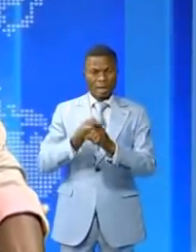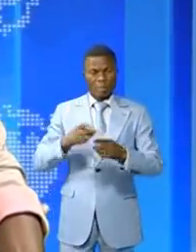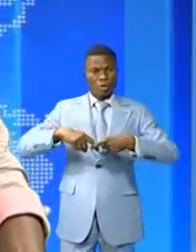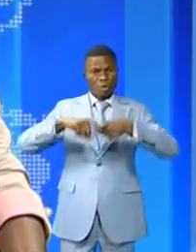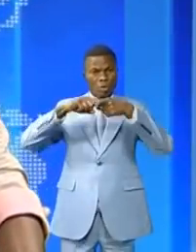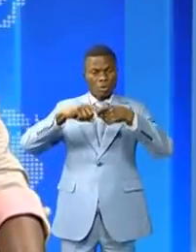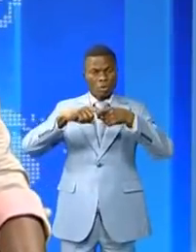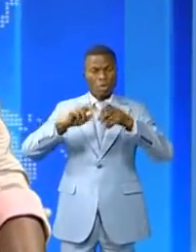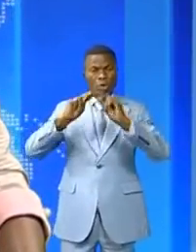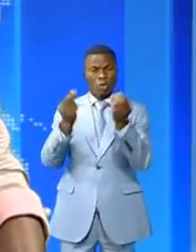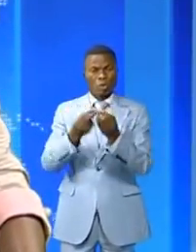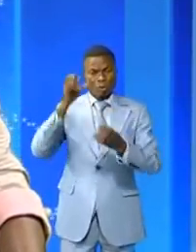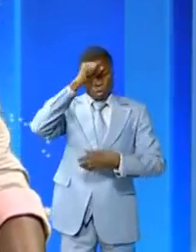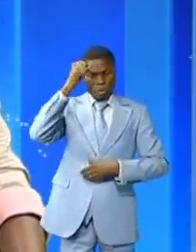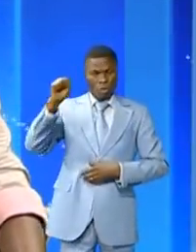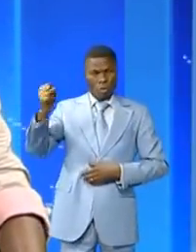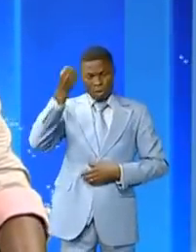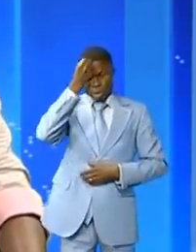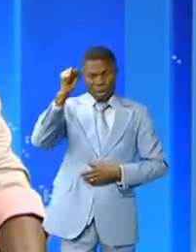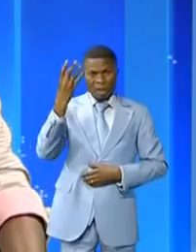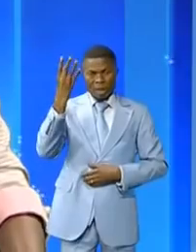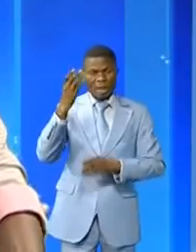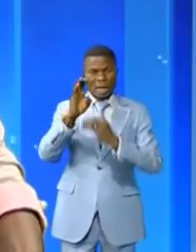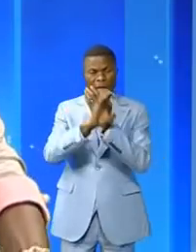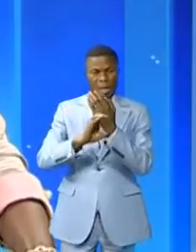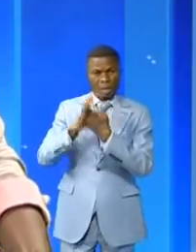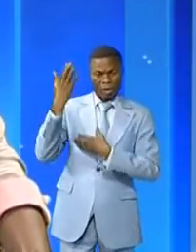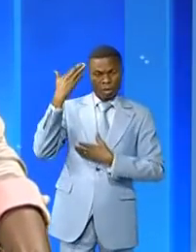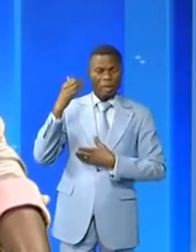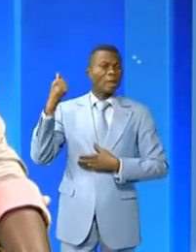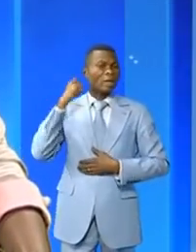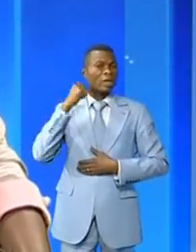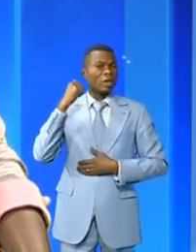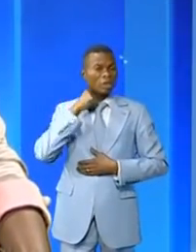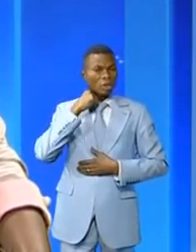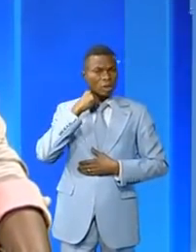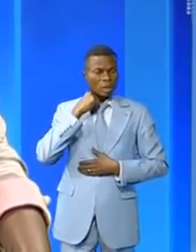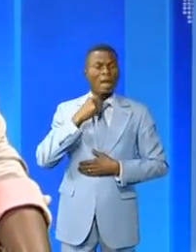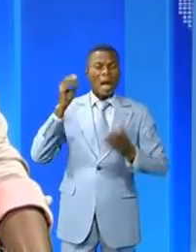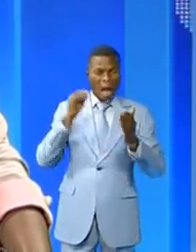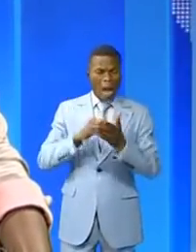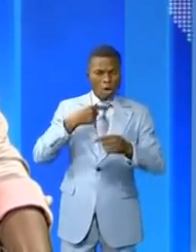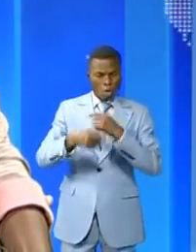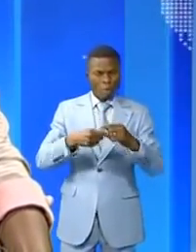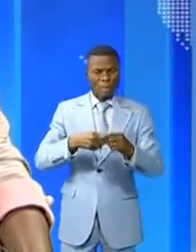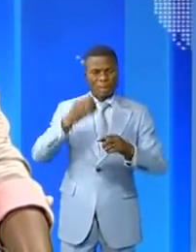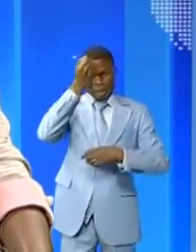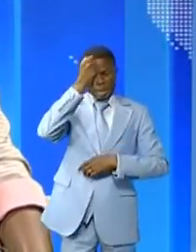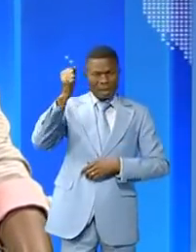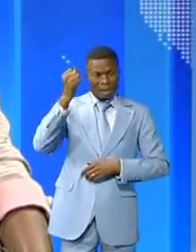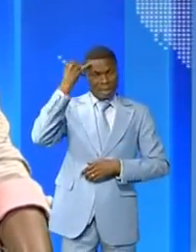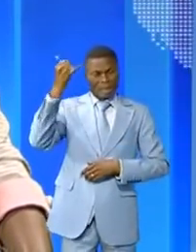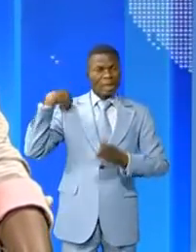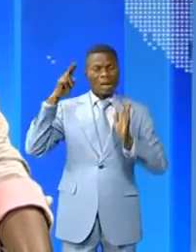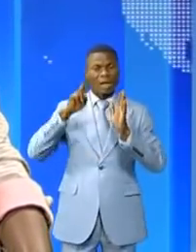suspension de leur mouvement de grève intervenu le 4 août dernier, les médecins brandissent la menace d'une nouvelle grève. Selon eux, le